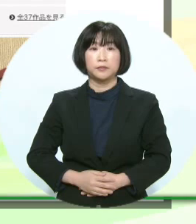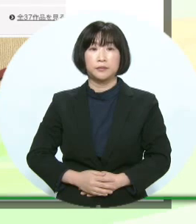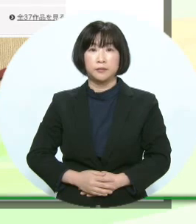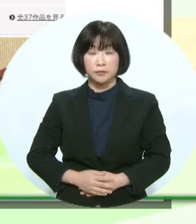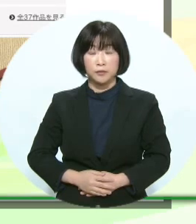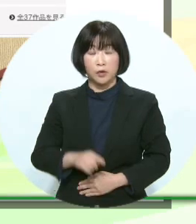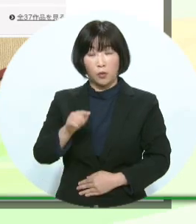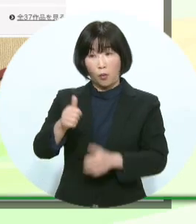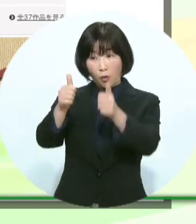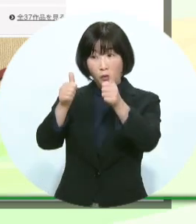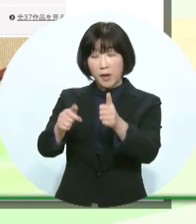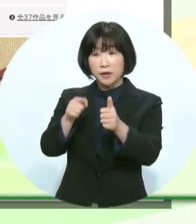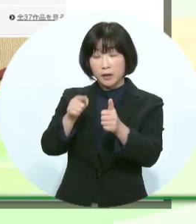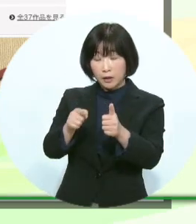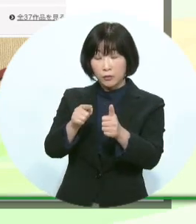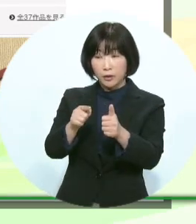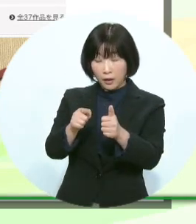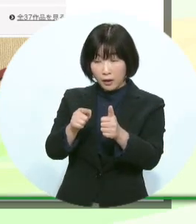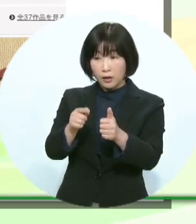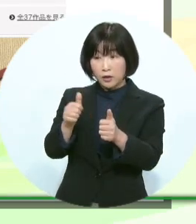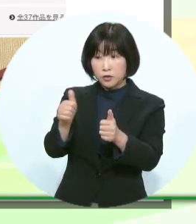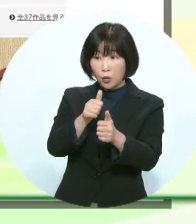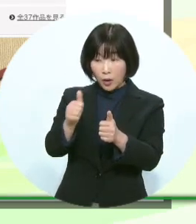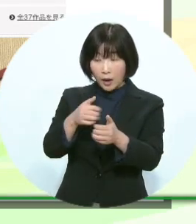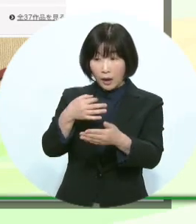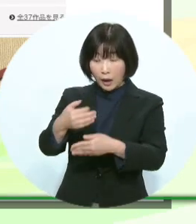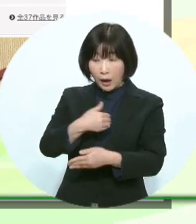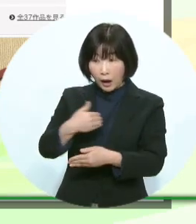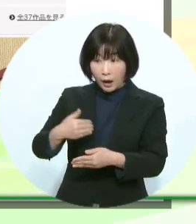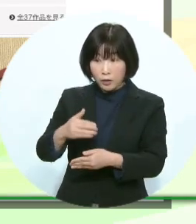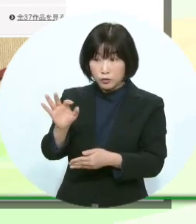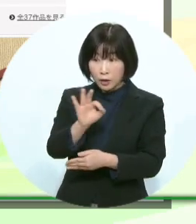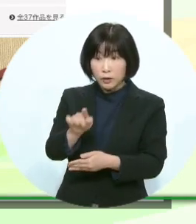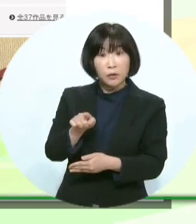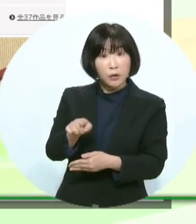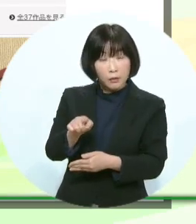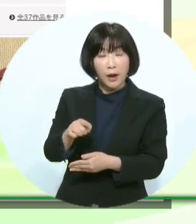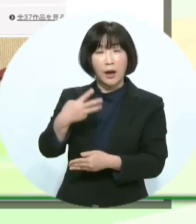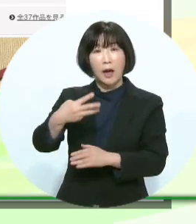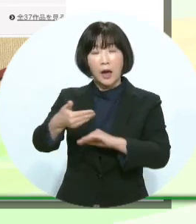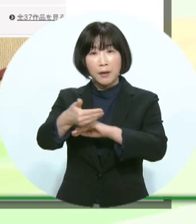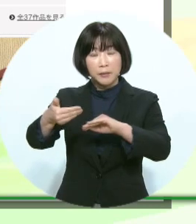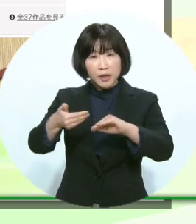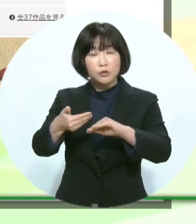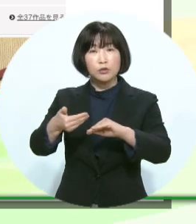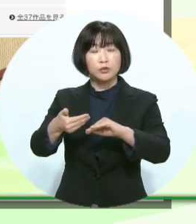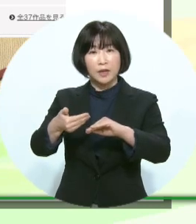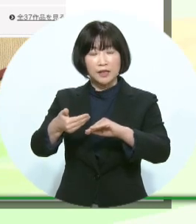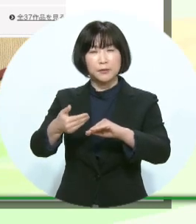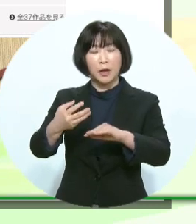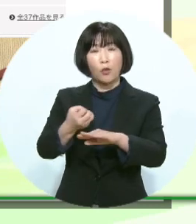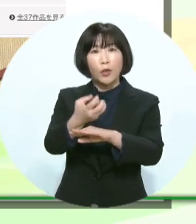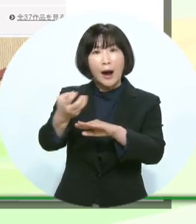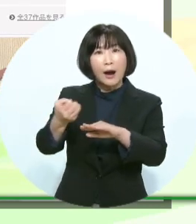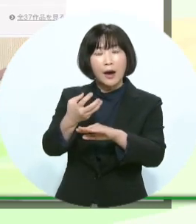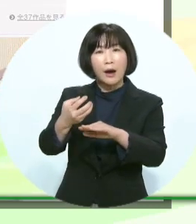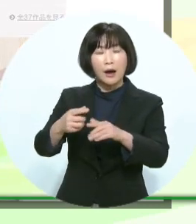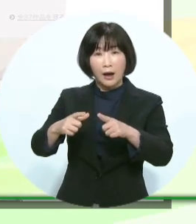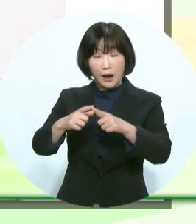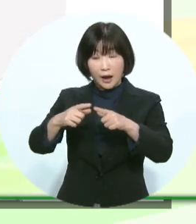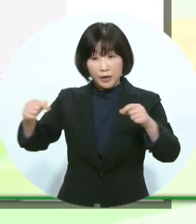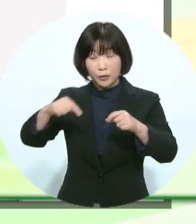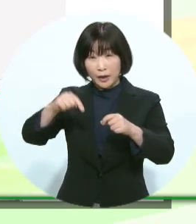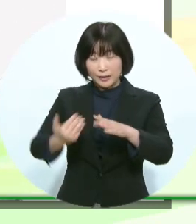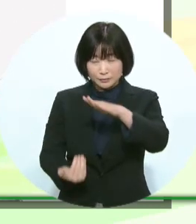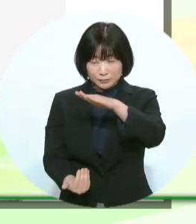特設ページ内で紹介・販売されているのは三倉島の宝とされている国内最高峰材